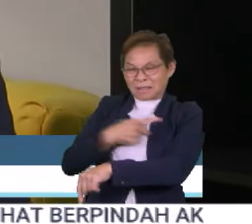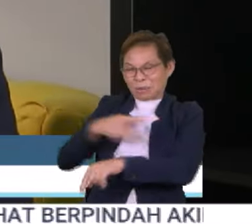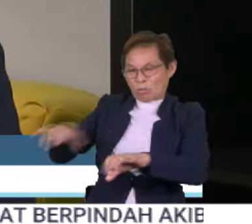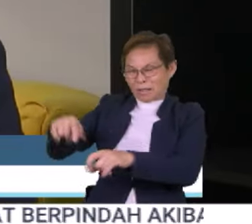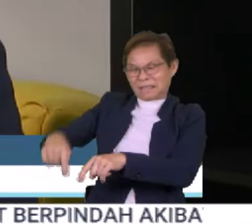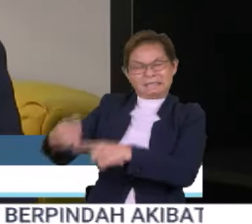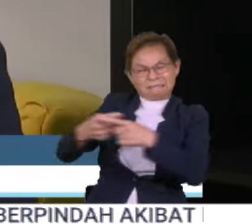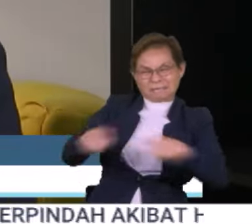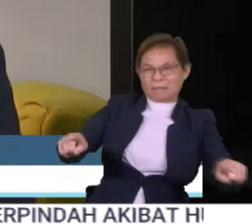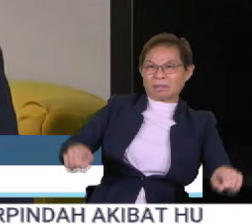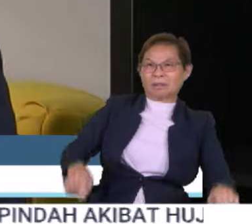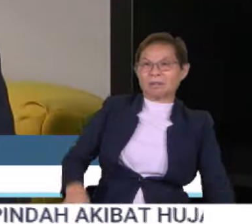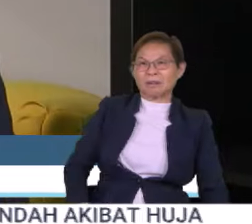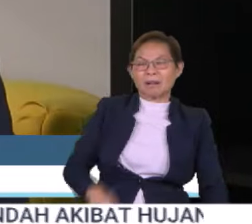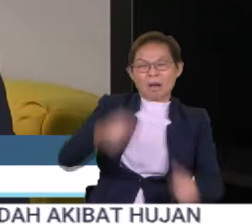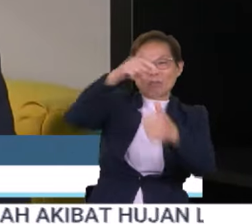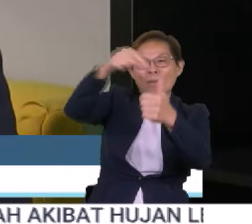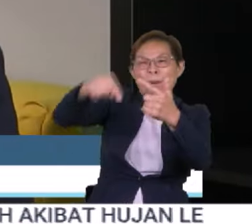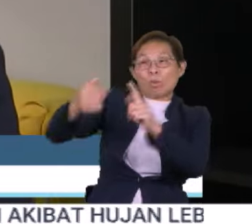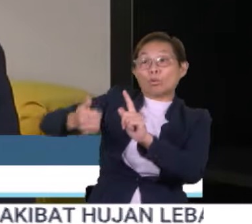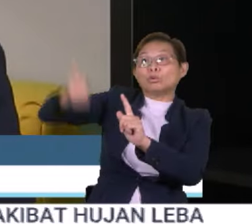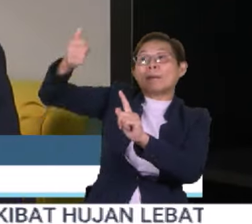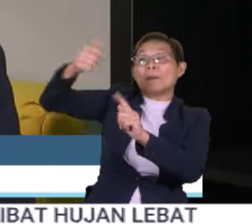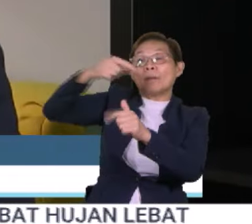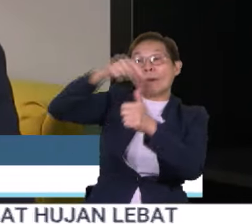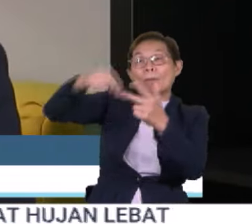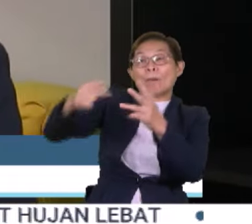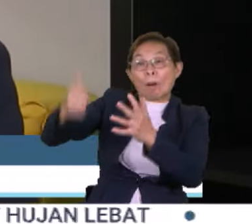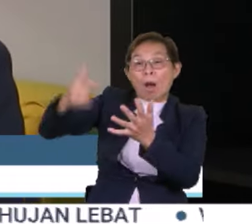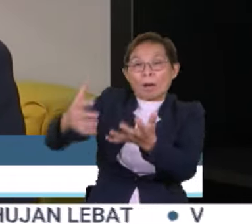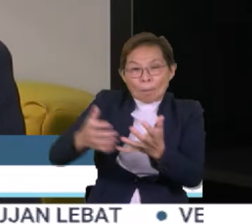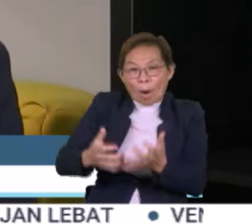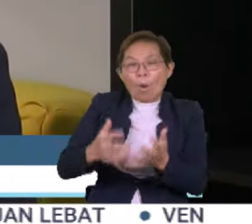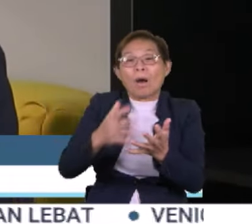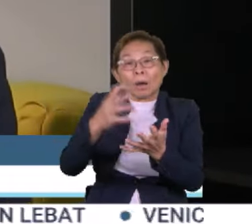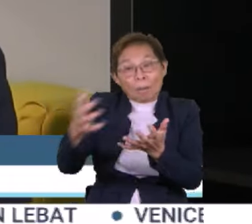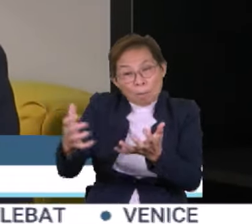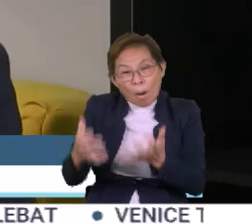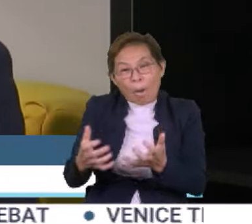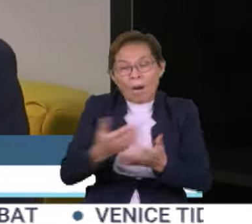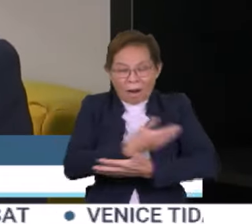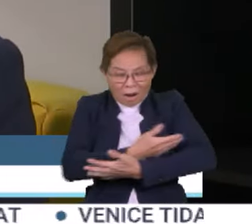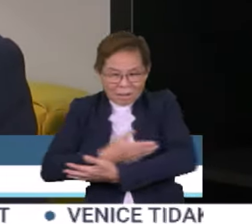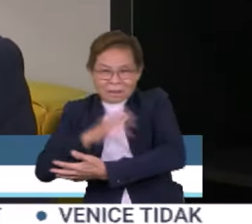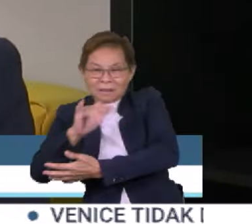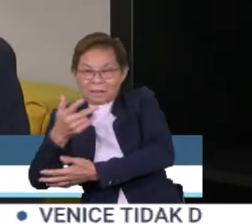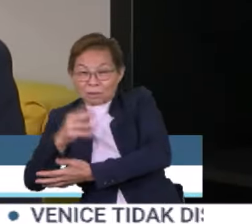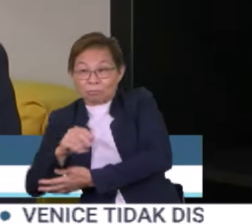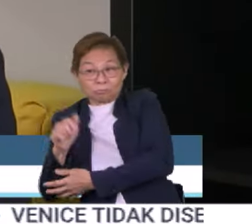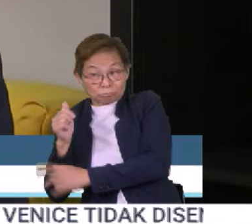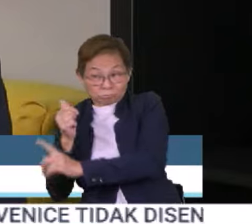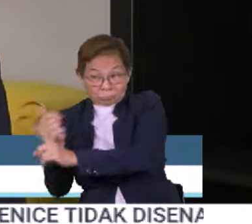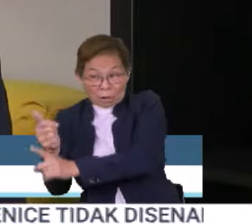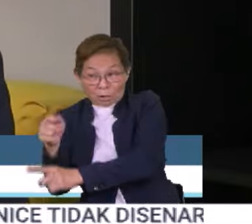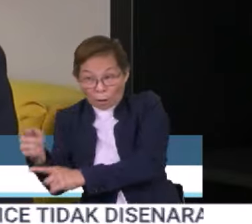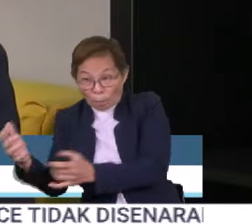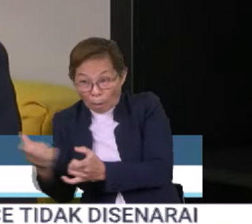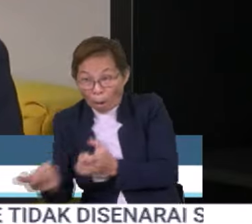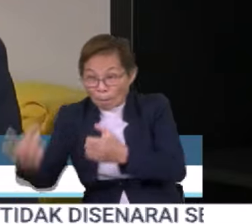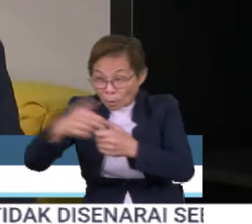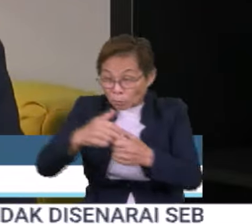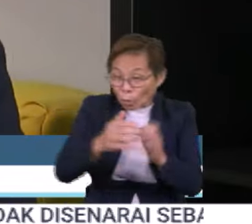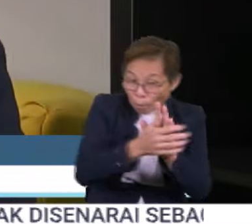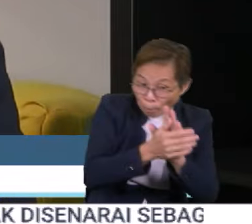lakukan ini. Kriteria utamanya adalah kemahuan dan kehendak anak yatim itu sendiri. Terpulang sama ada mereka mahu memasuki bidang